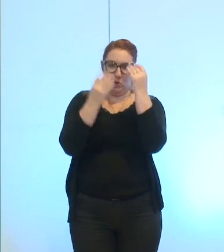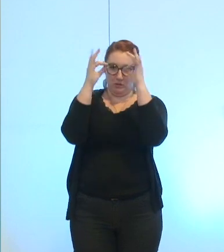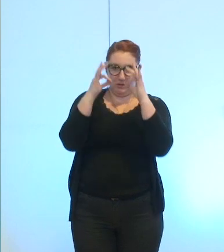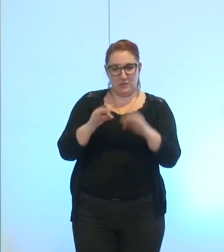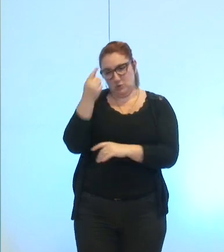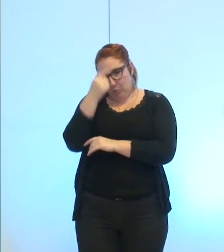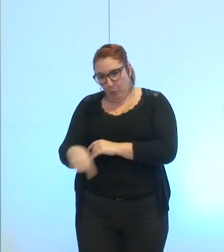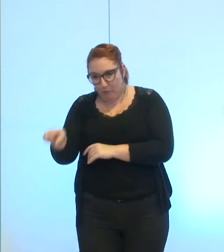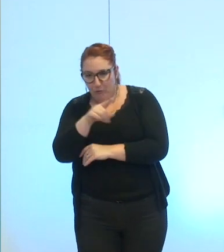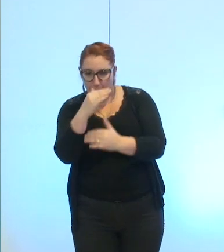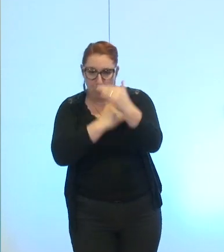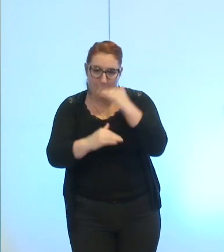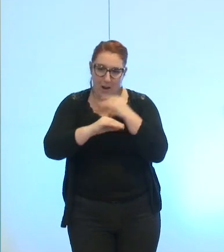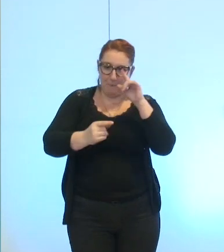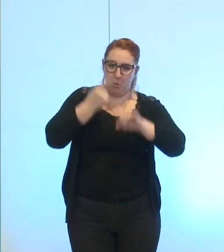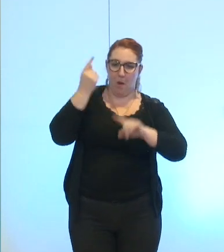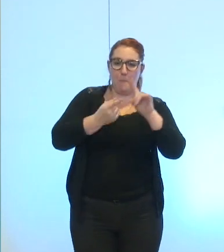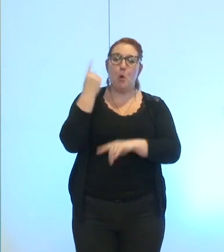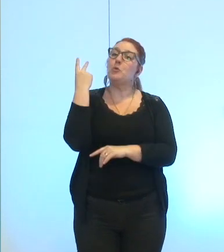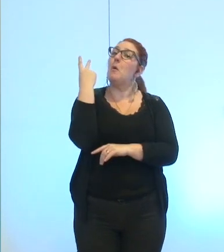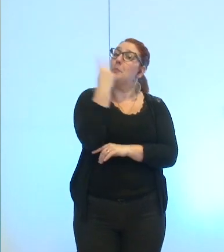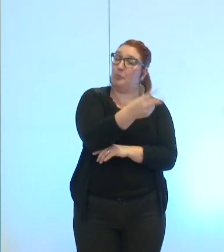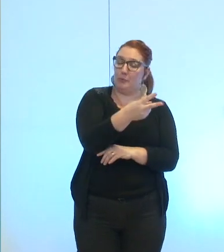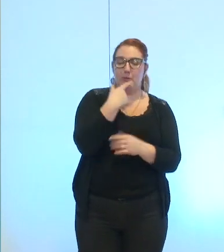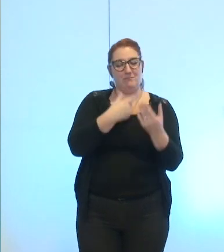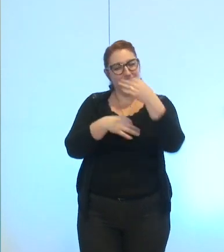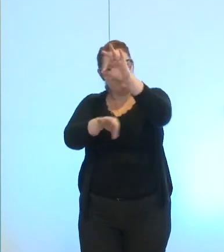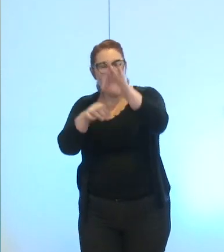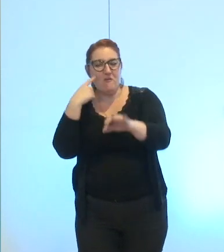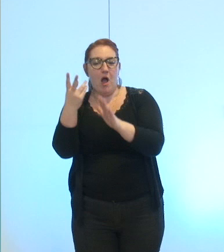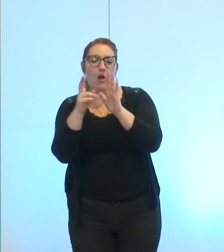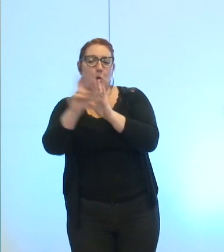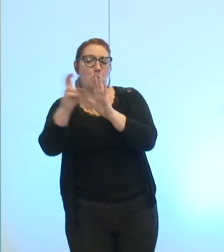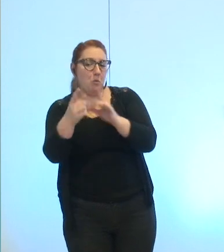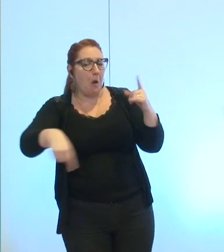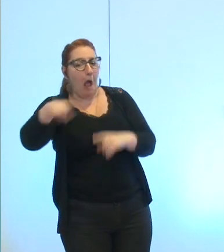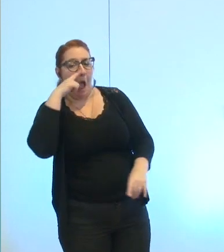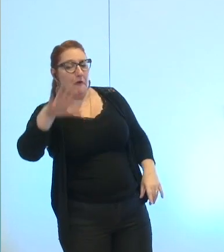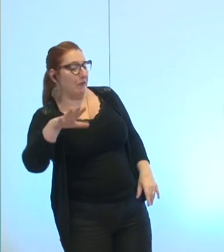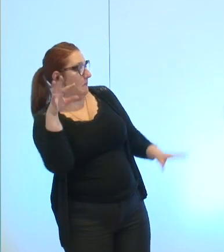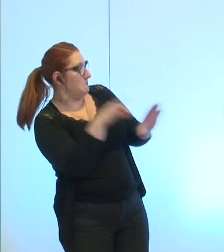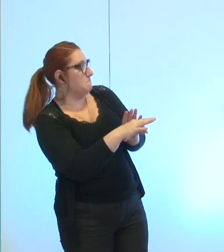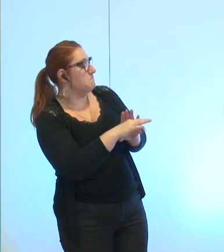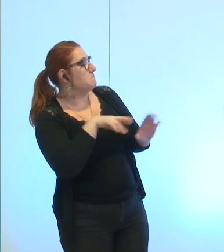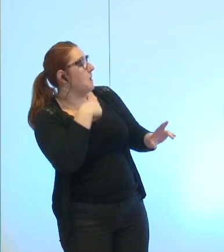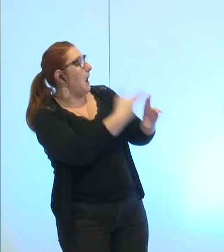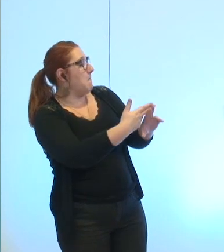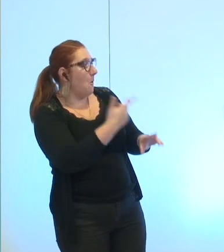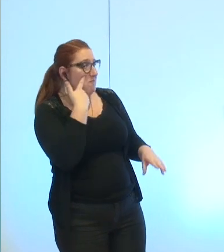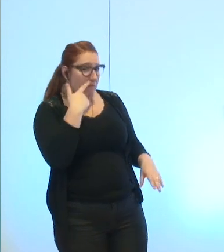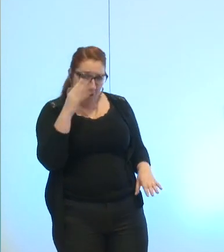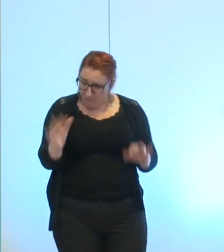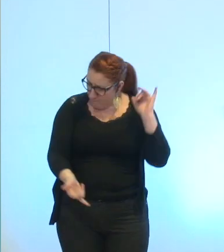les points essentiels de votre programme et soumettons-le au référendum des greneblois demande-leur leur opinion demandons demandons ons